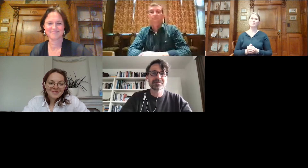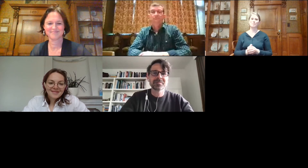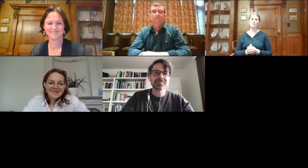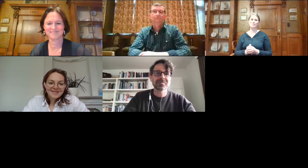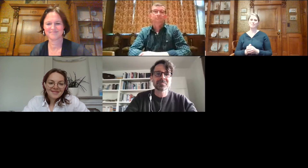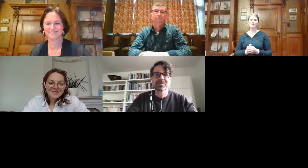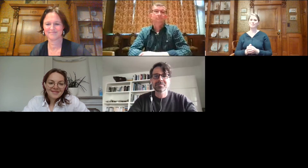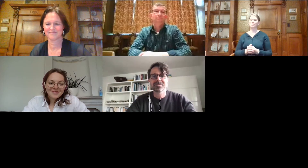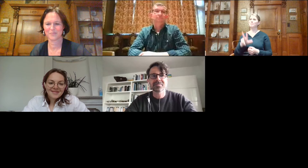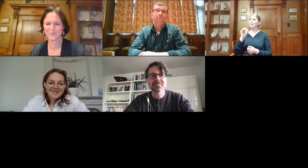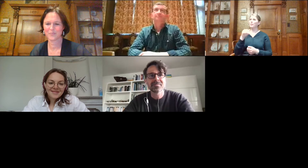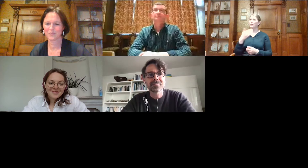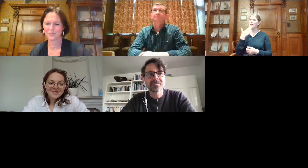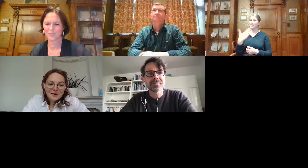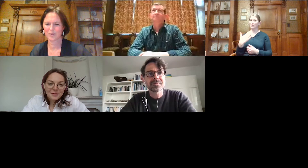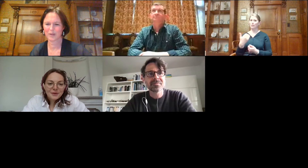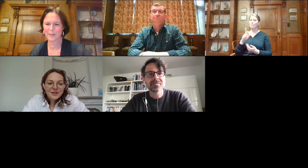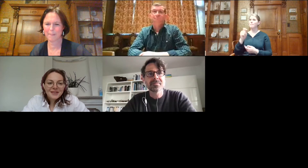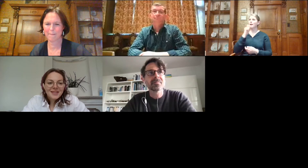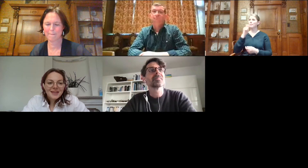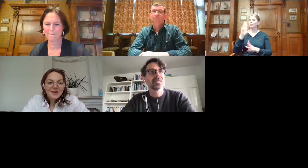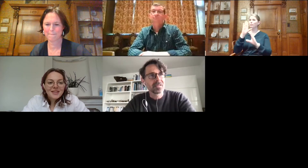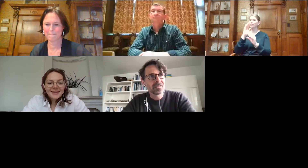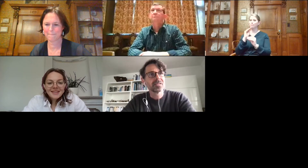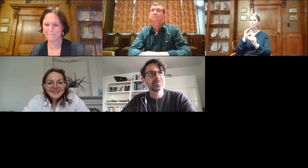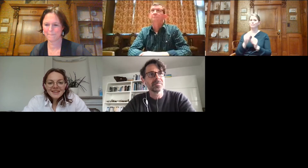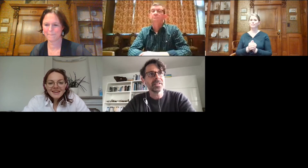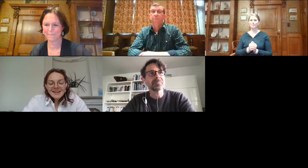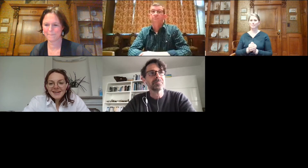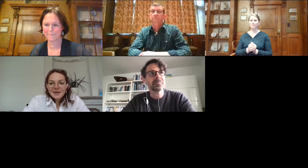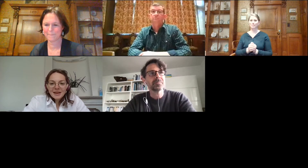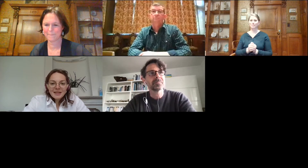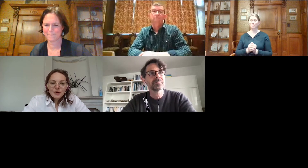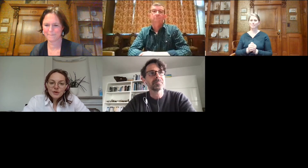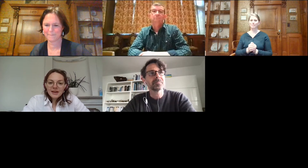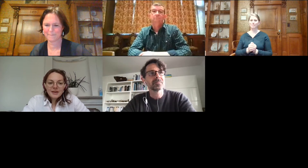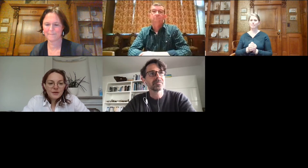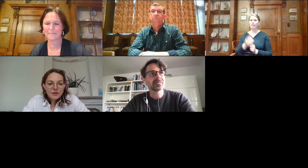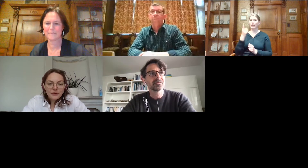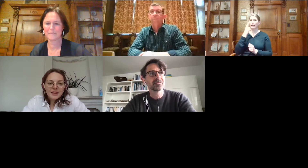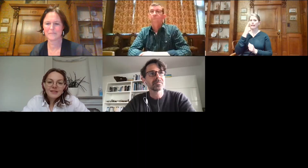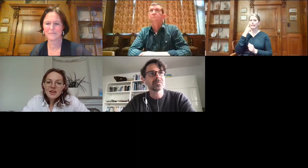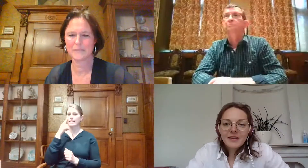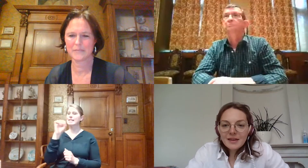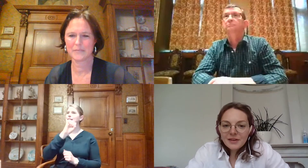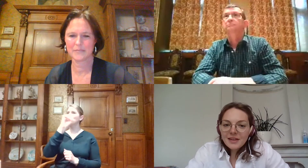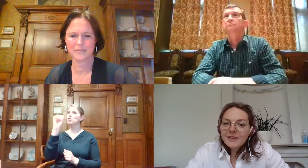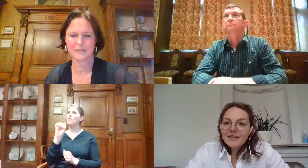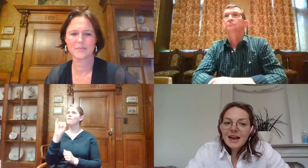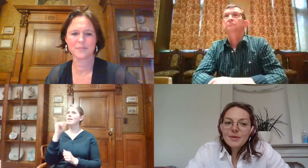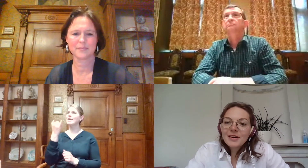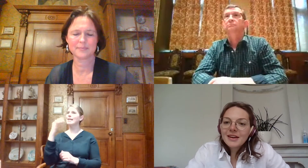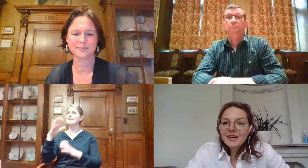Wim, dankjewel. Mag je het telefoon terug misschien uitzetten? Ik zie ook nog dat Sofie in de chat het heeft